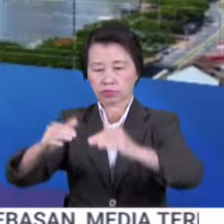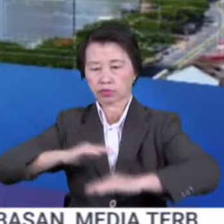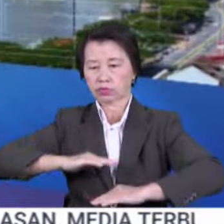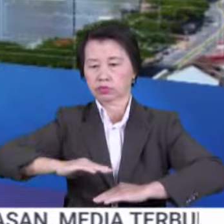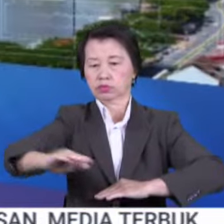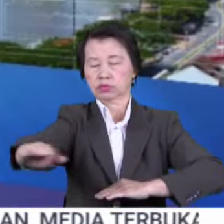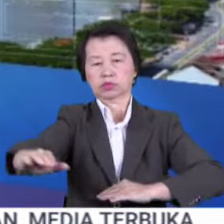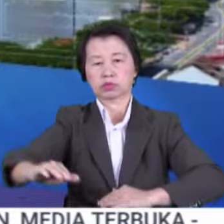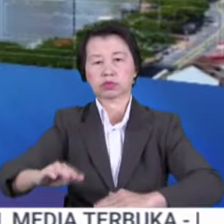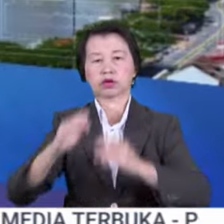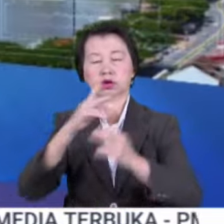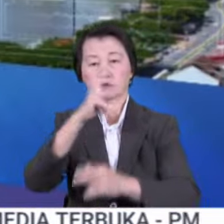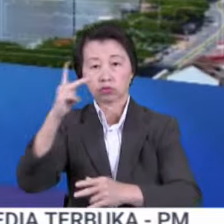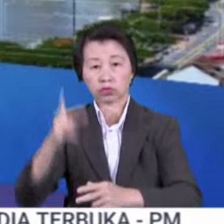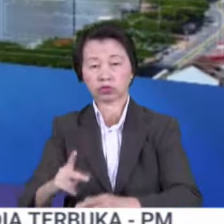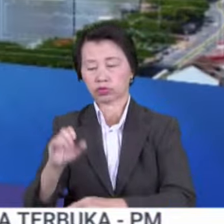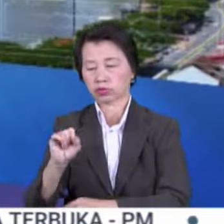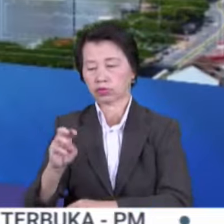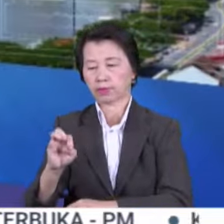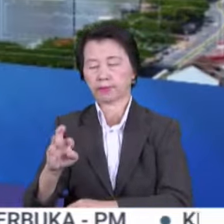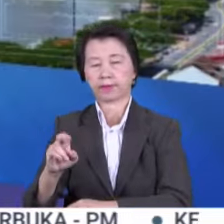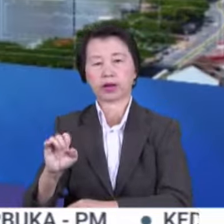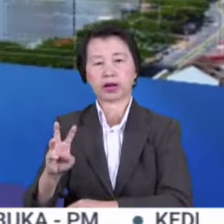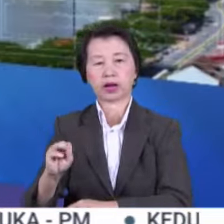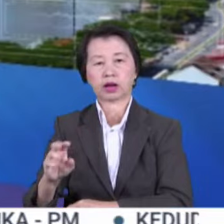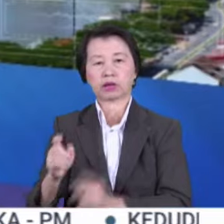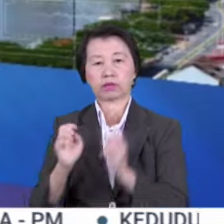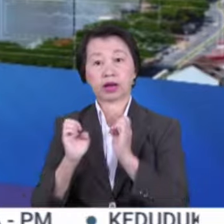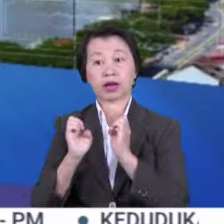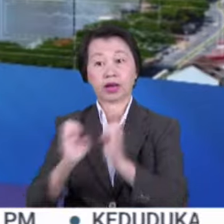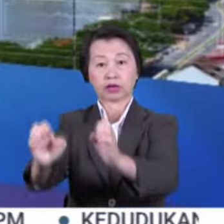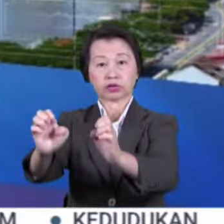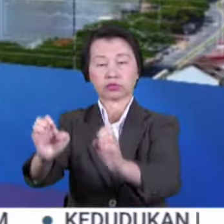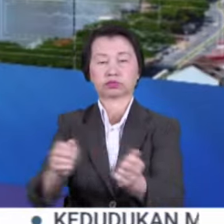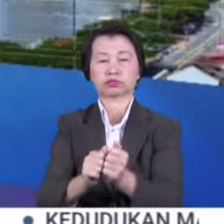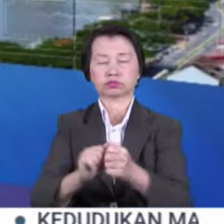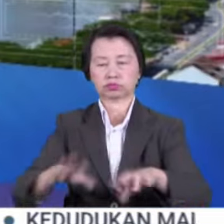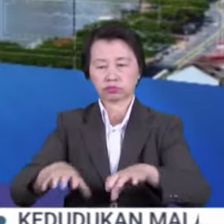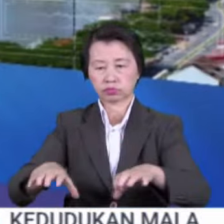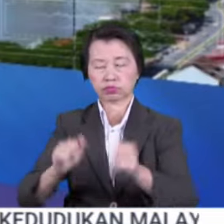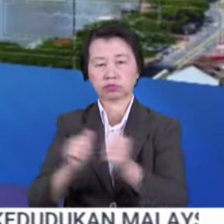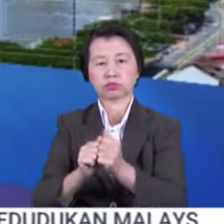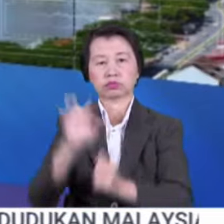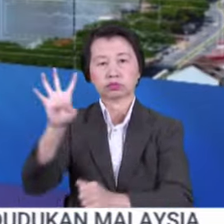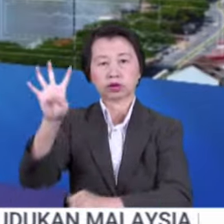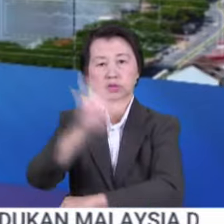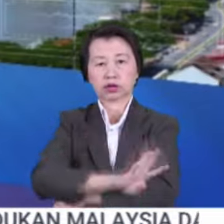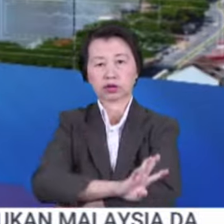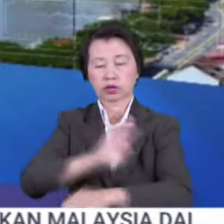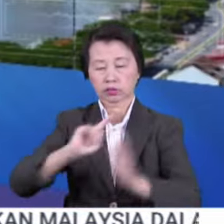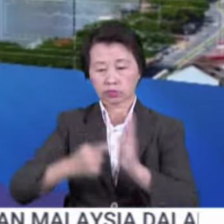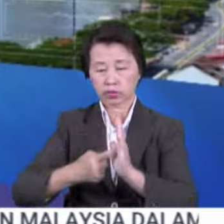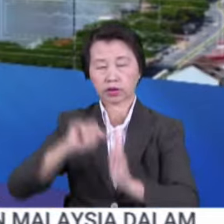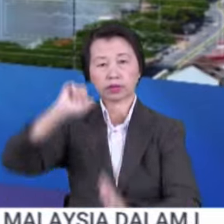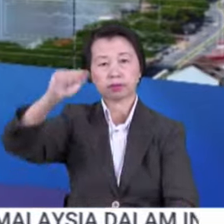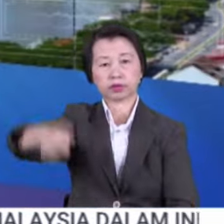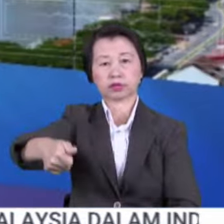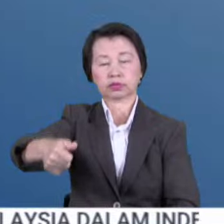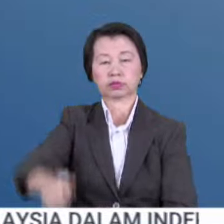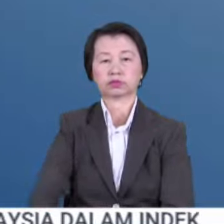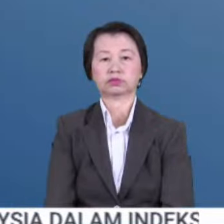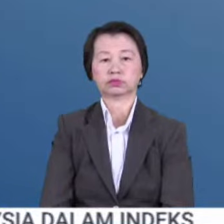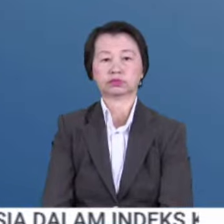permukaan Jalan Raya kucing semerahan expressway penutupan sementara jalan mulai dilaksanakan selama 4 hari Mulai iso